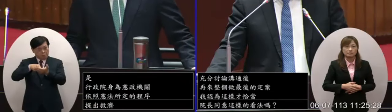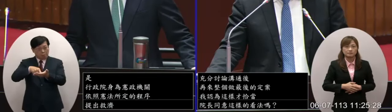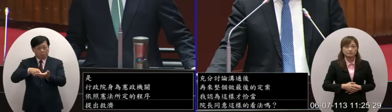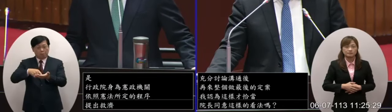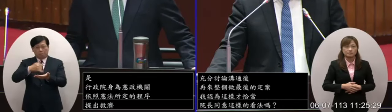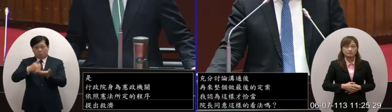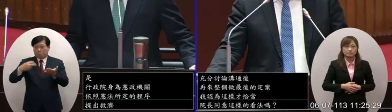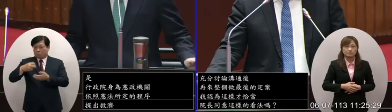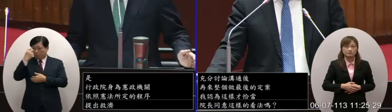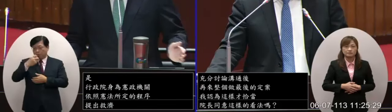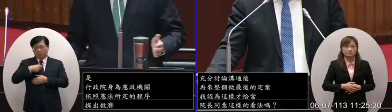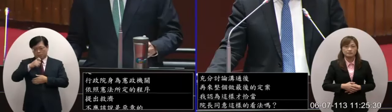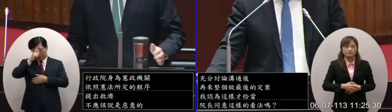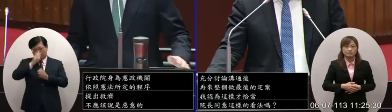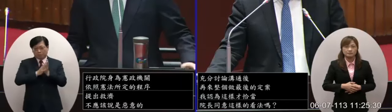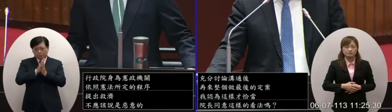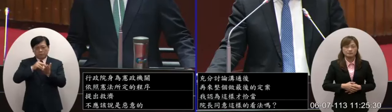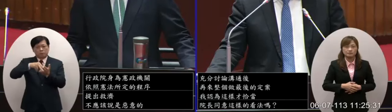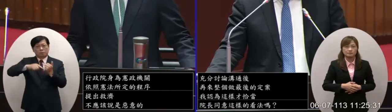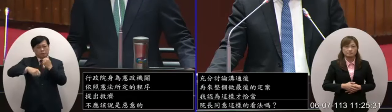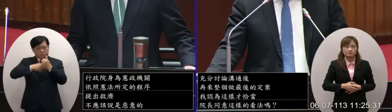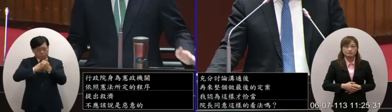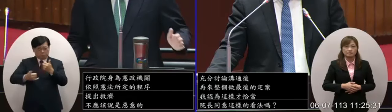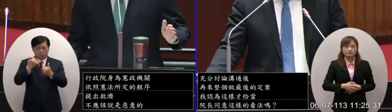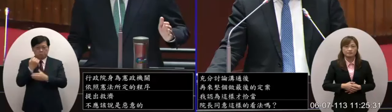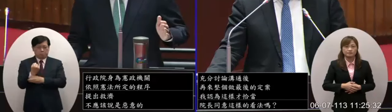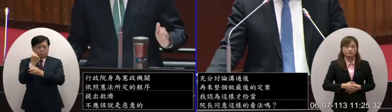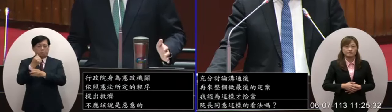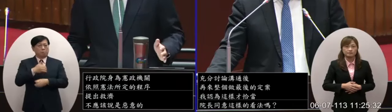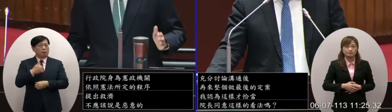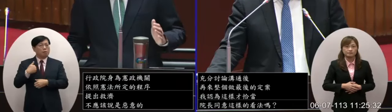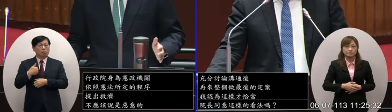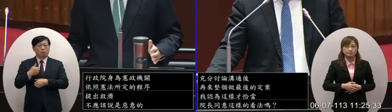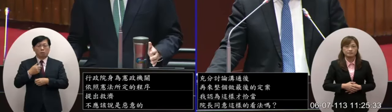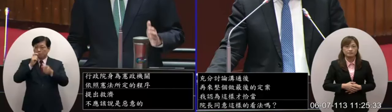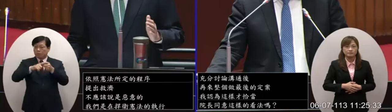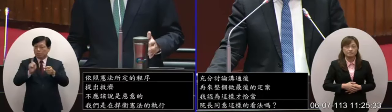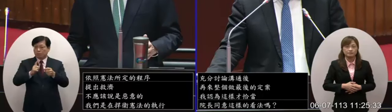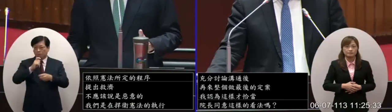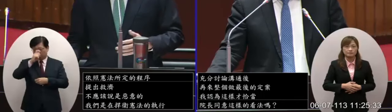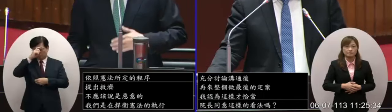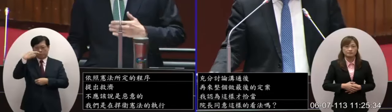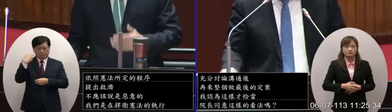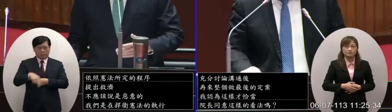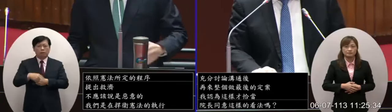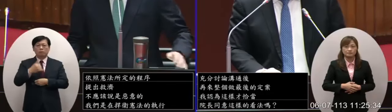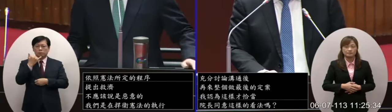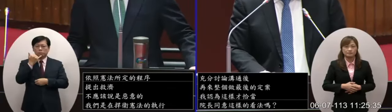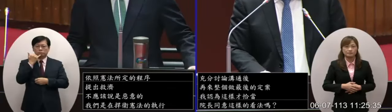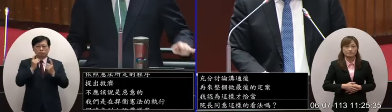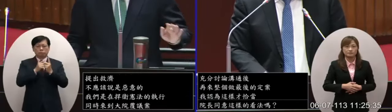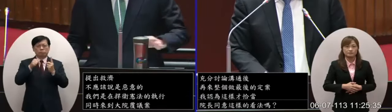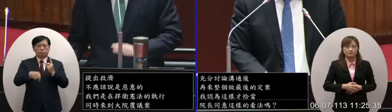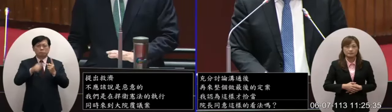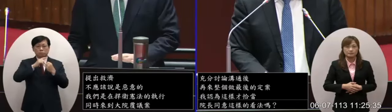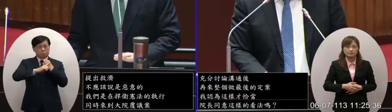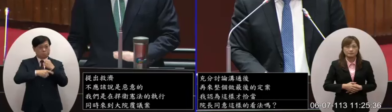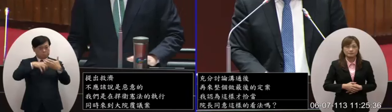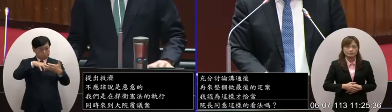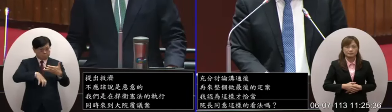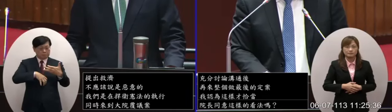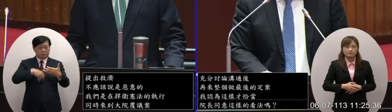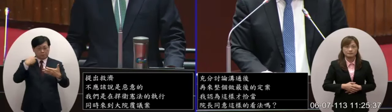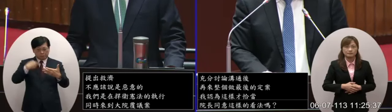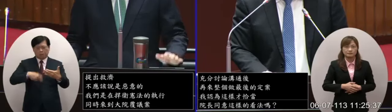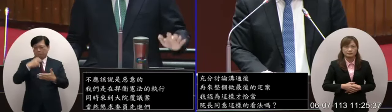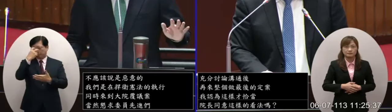员同仁先进们能够支持复议案。所求的无非就是再一次我们能够去面对这个法案的内容，